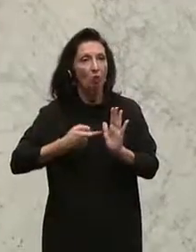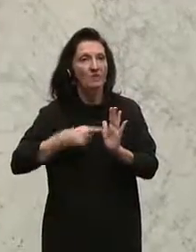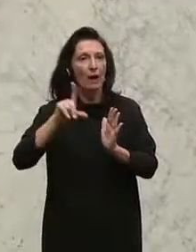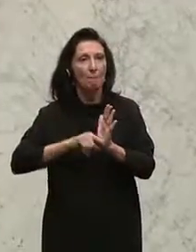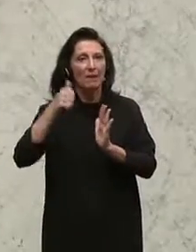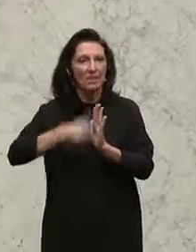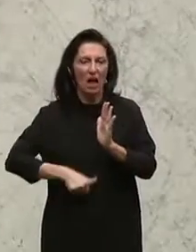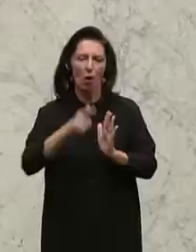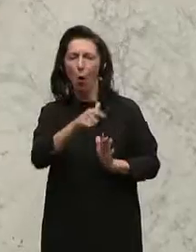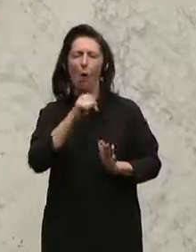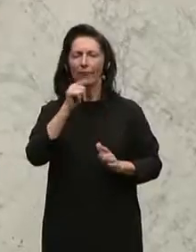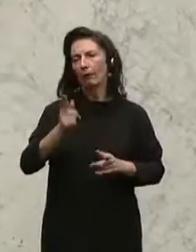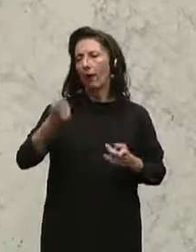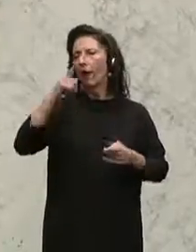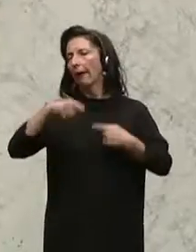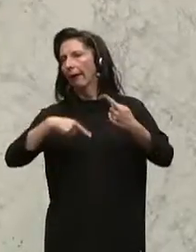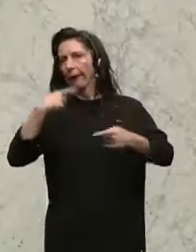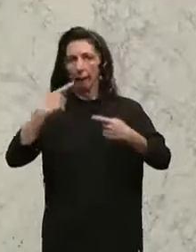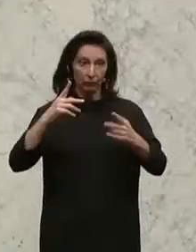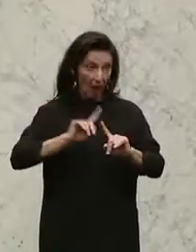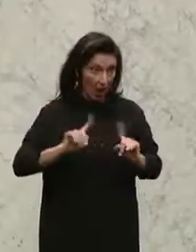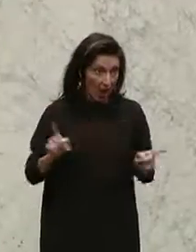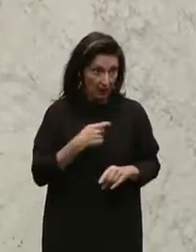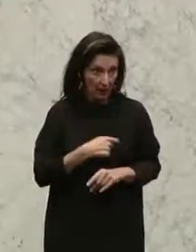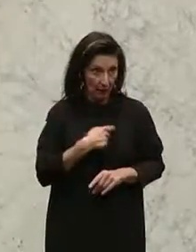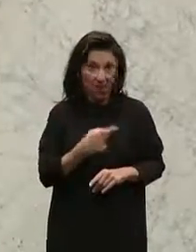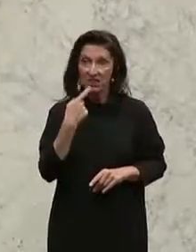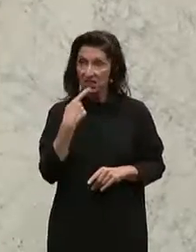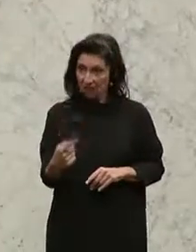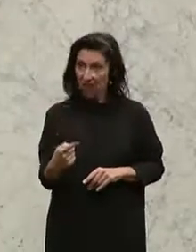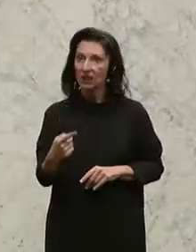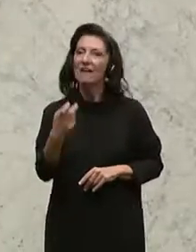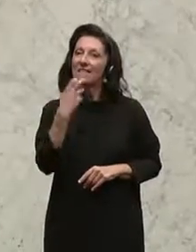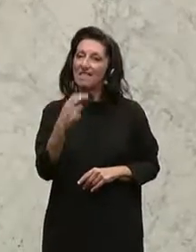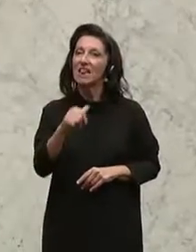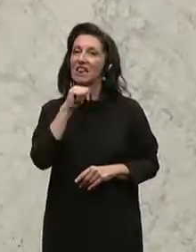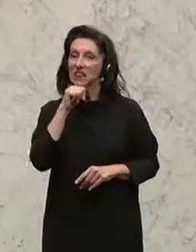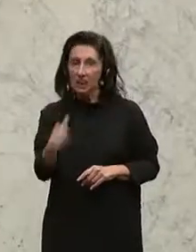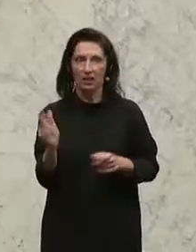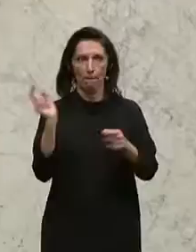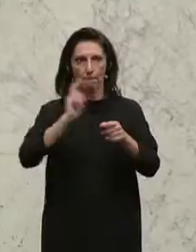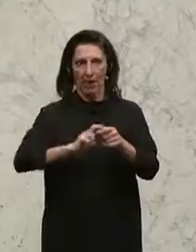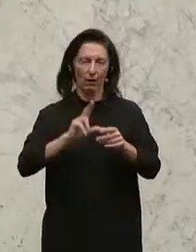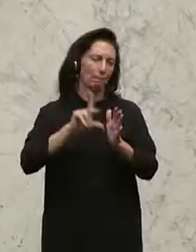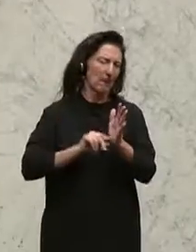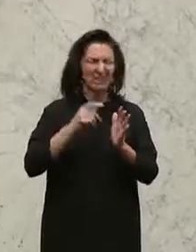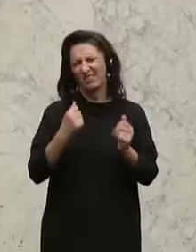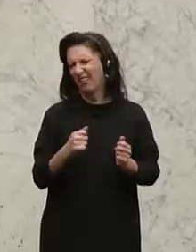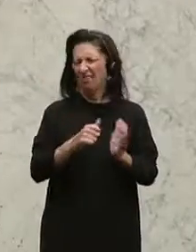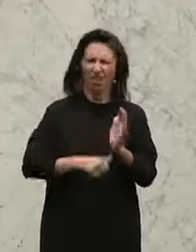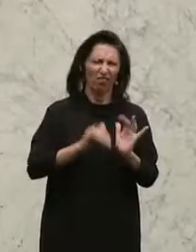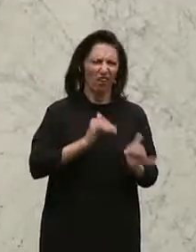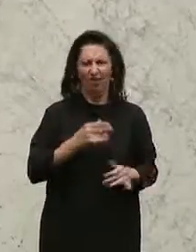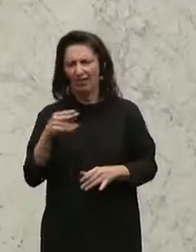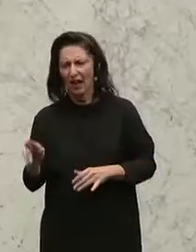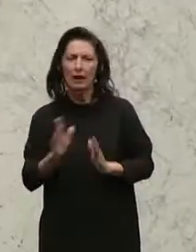und nicht herumreden. Bei den anderen Parteien, die sagen, wir wollen den Beitritt nicht, Mindeststandard hin und her, aus prinzipiellen Gründen, bitte ich